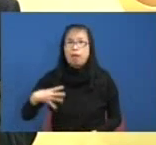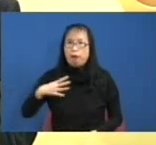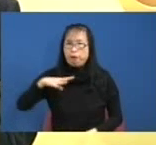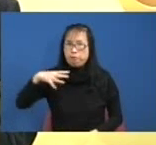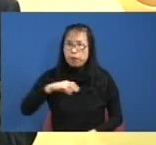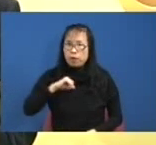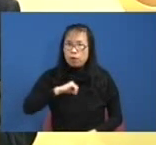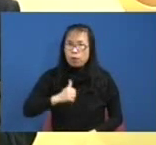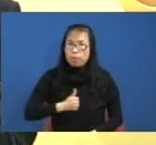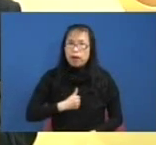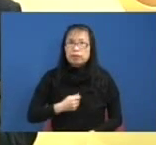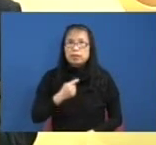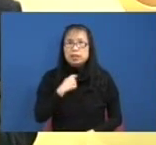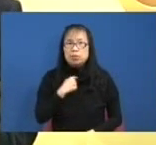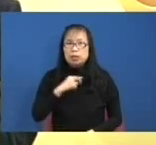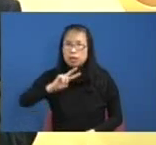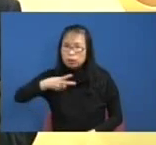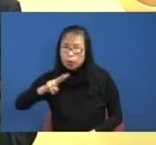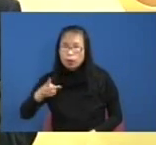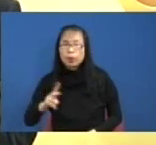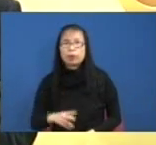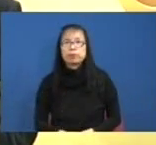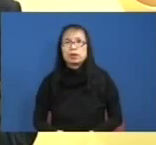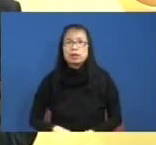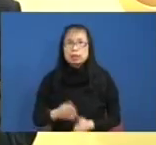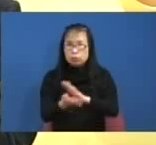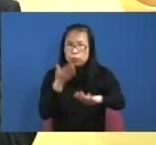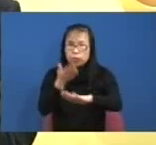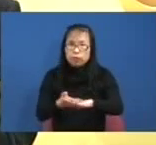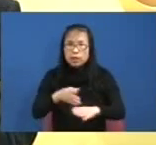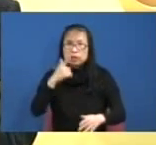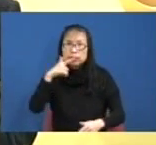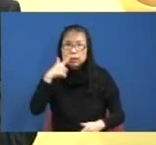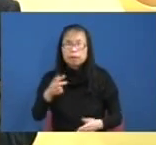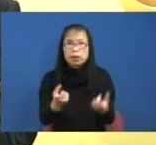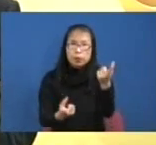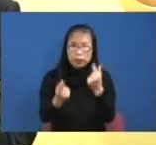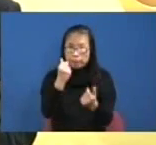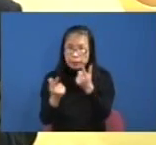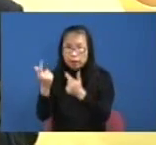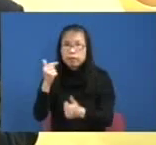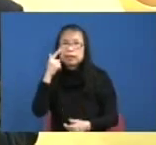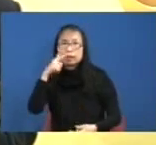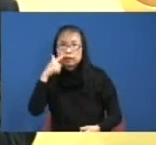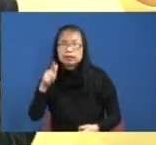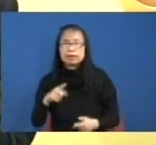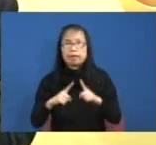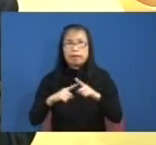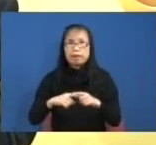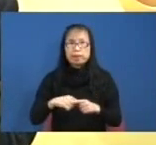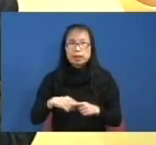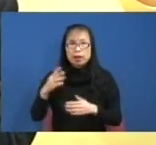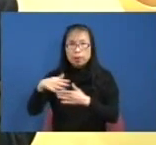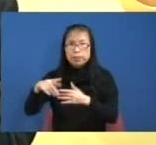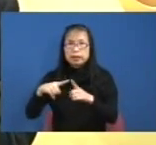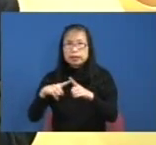你要改頭換面嘅。 係咯。 咁將佢翻新一下，咁嚟到吸引一啲即係新嘅客源啊咁樣。咁無